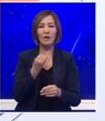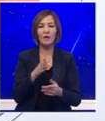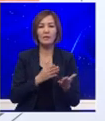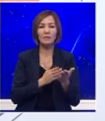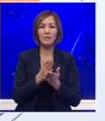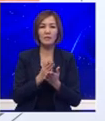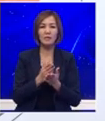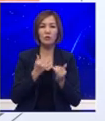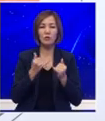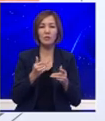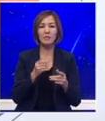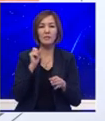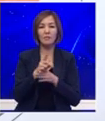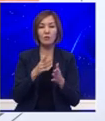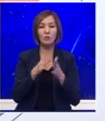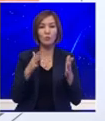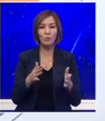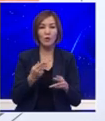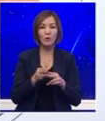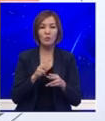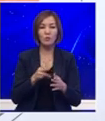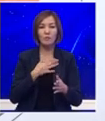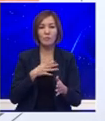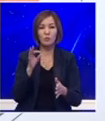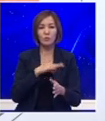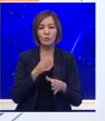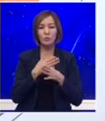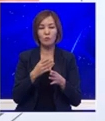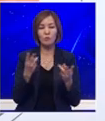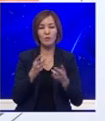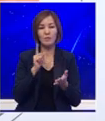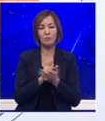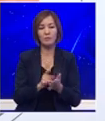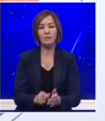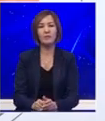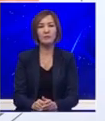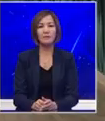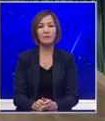IT мамандарға деген сұраныс артып келеді. Сондықтан біз өз үлесімізді қосуға